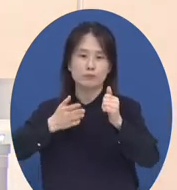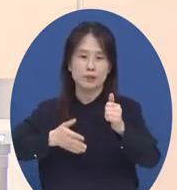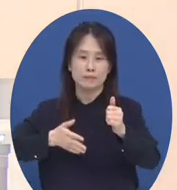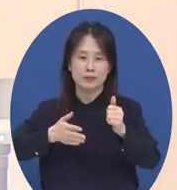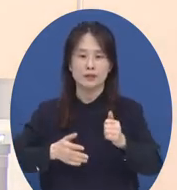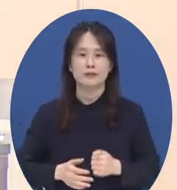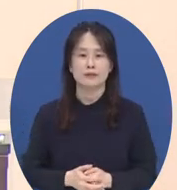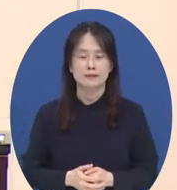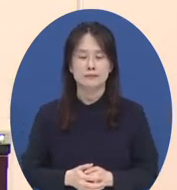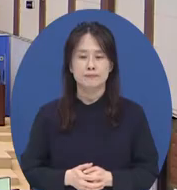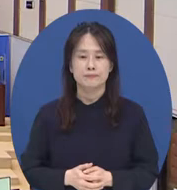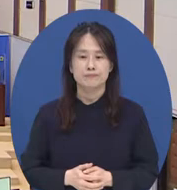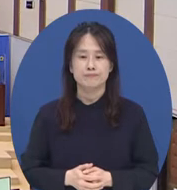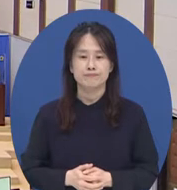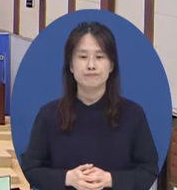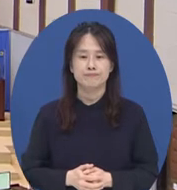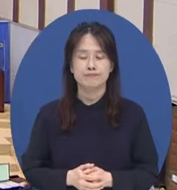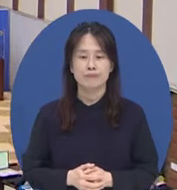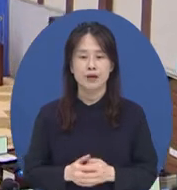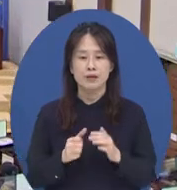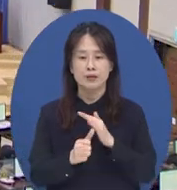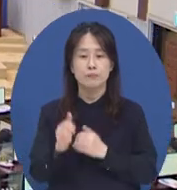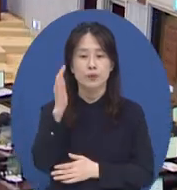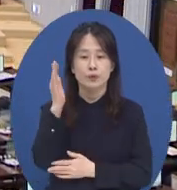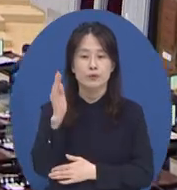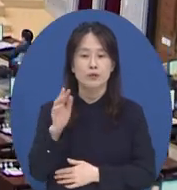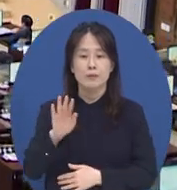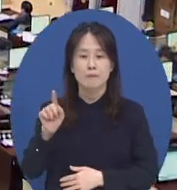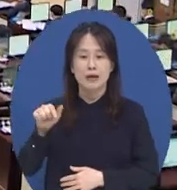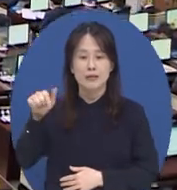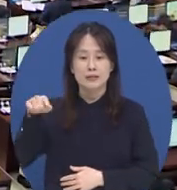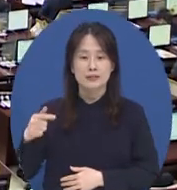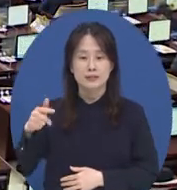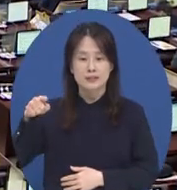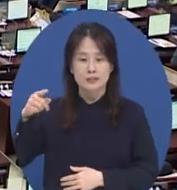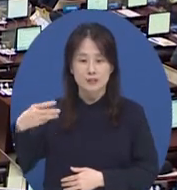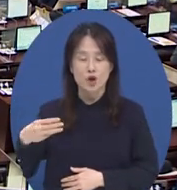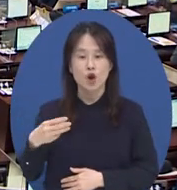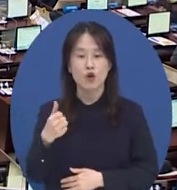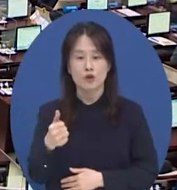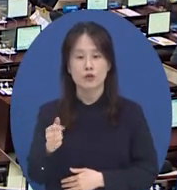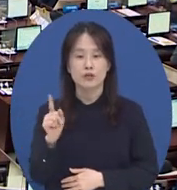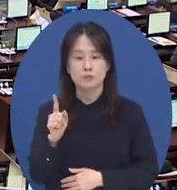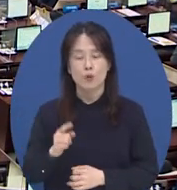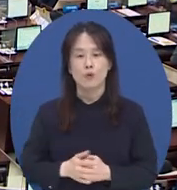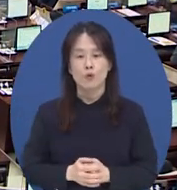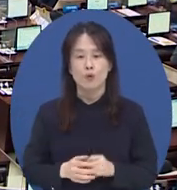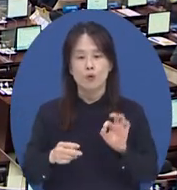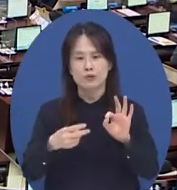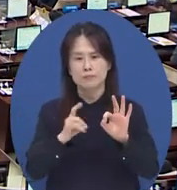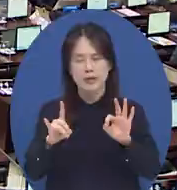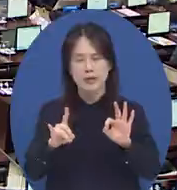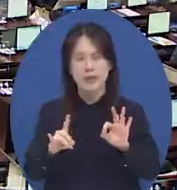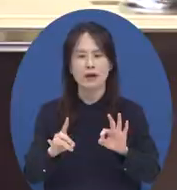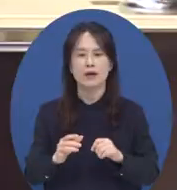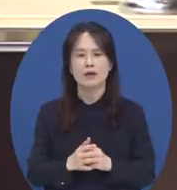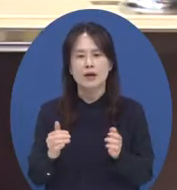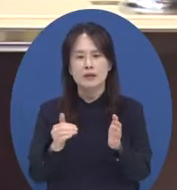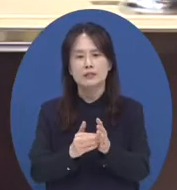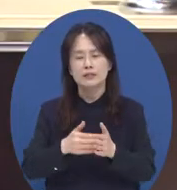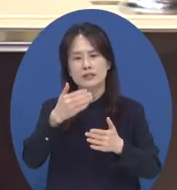더욱 힘써주시기 바랍니다. 교섭단체 대표 연설에 나선 박근철 대표위원은 10대 의회 임기가 1년도 남지